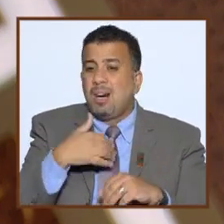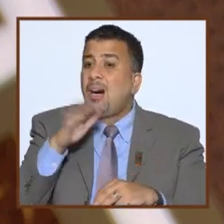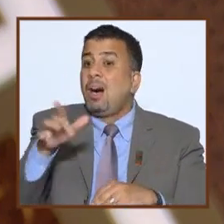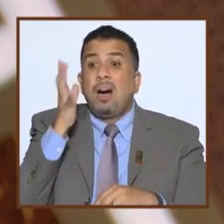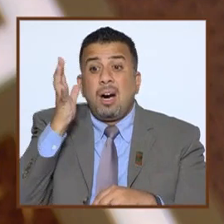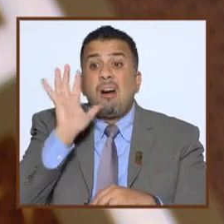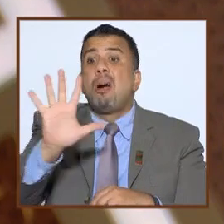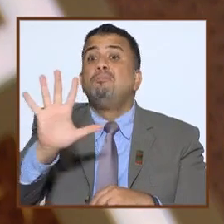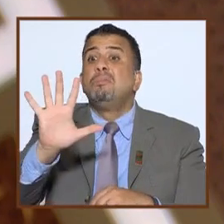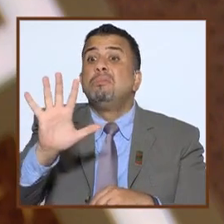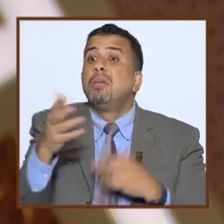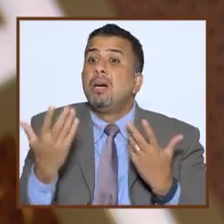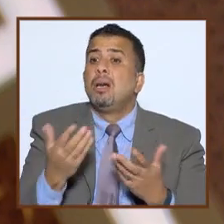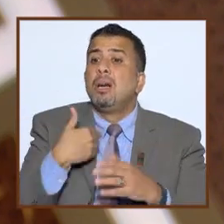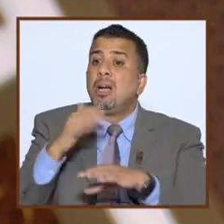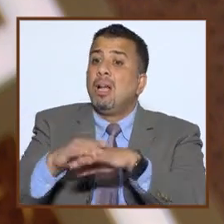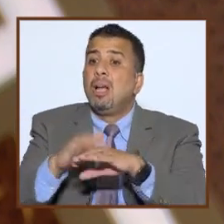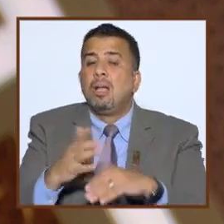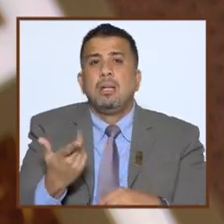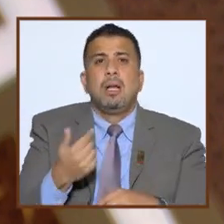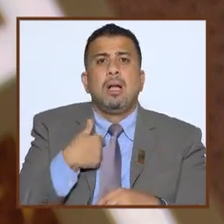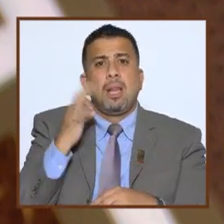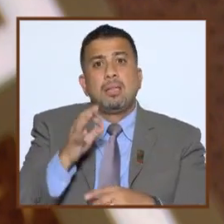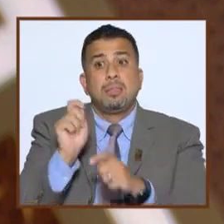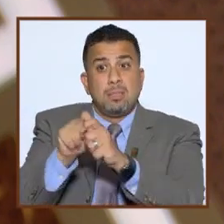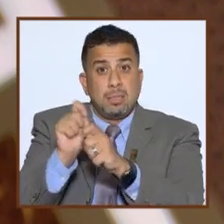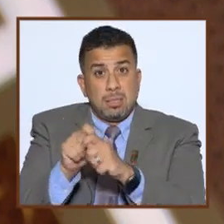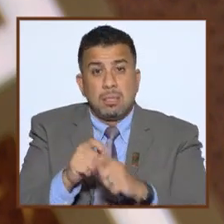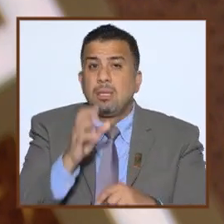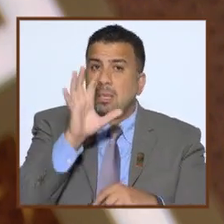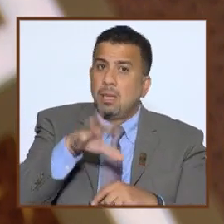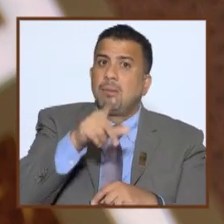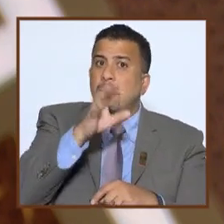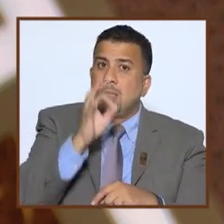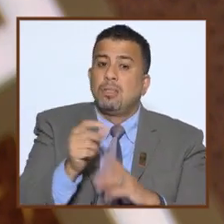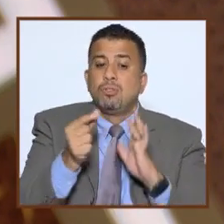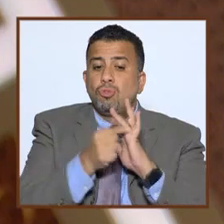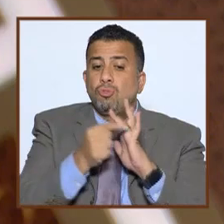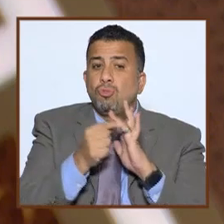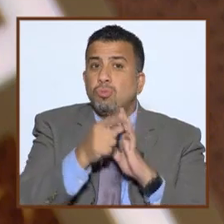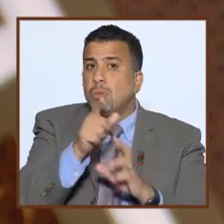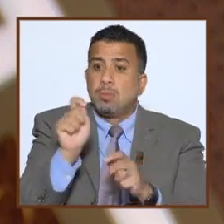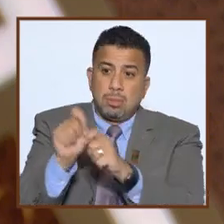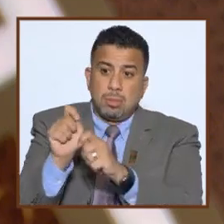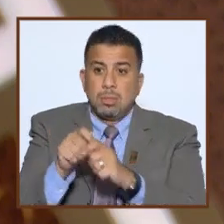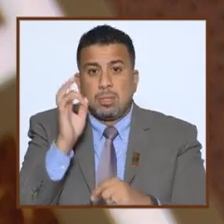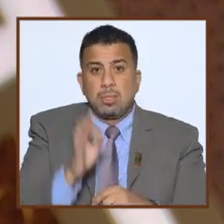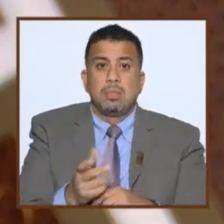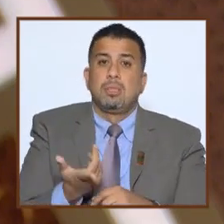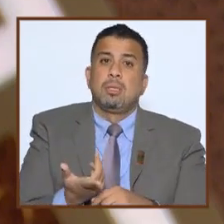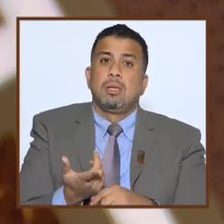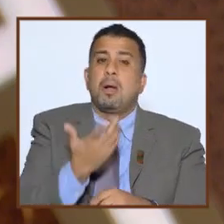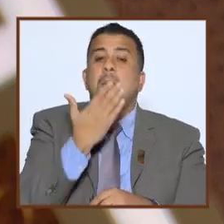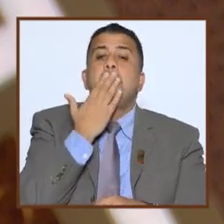تنبهينني اثناء الصلاه هل كلام صحيح نعم اخت الفاضله كلام زوجك صحيح فانت وزوجك